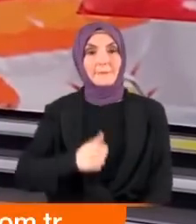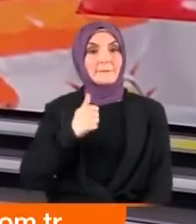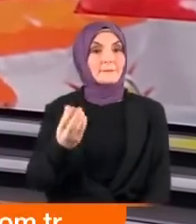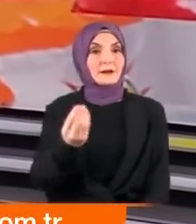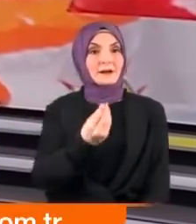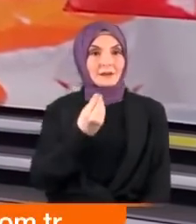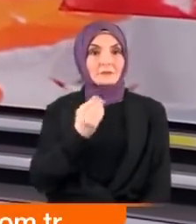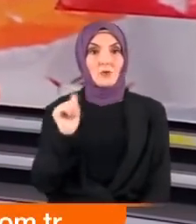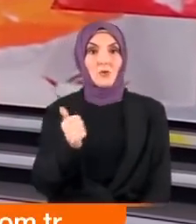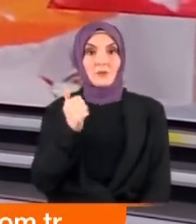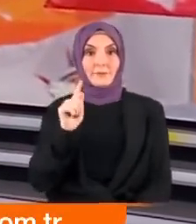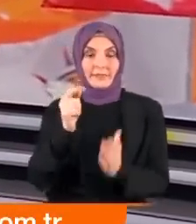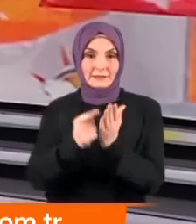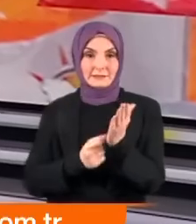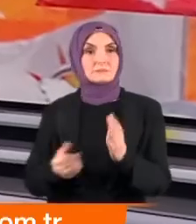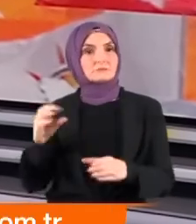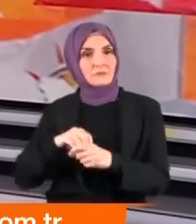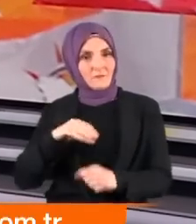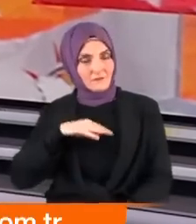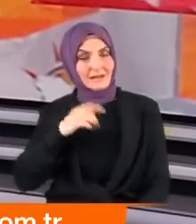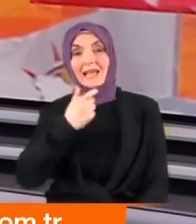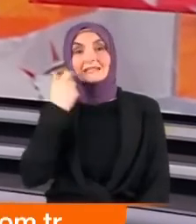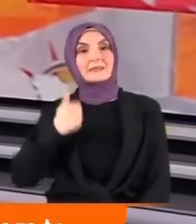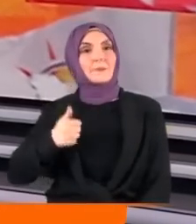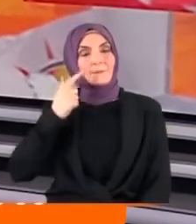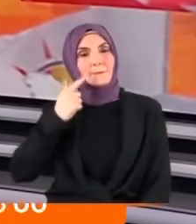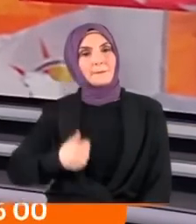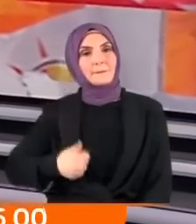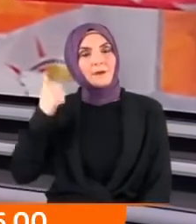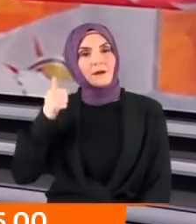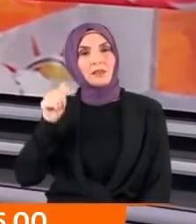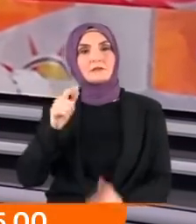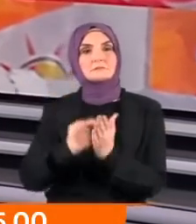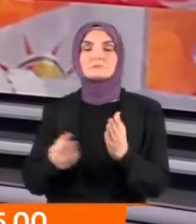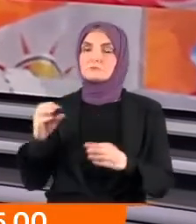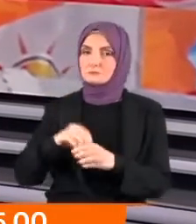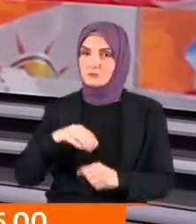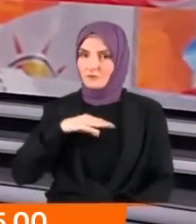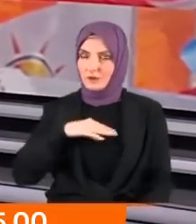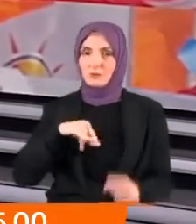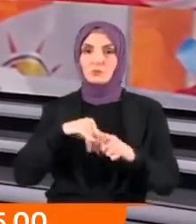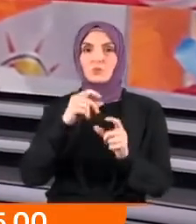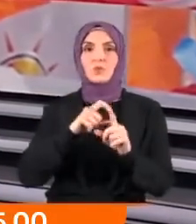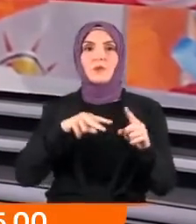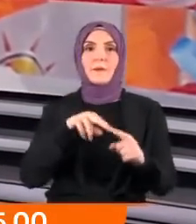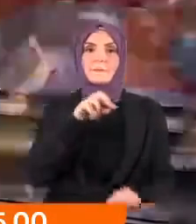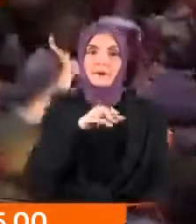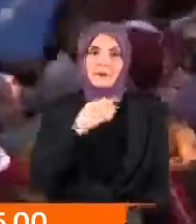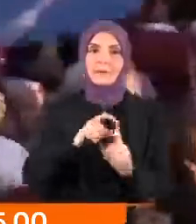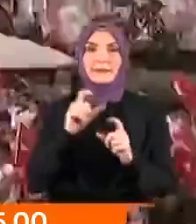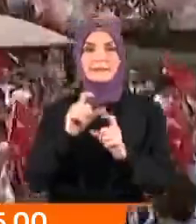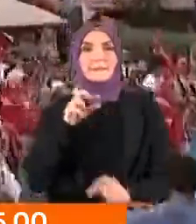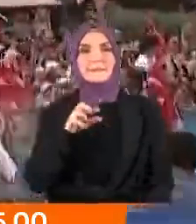gösterilirken eski bakanlardan da listeye girenler oldu. Hüdapar ve DSP'de AK Parti listelerinde yer aldı.